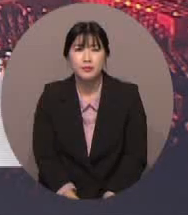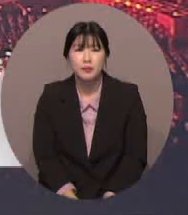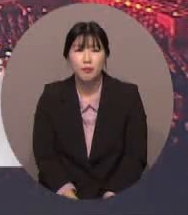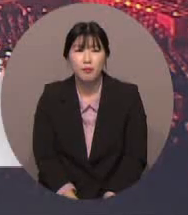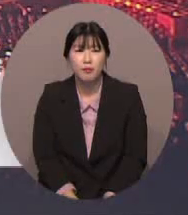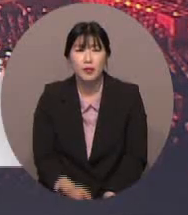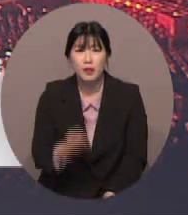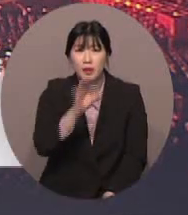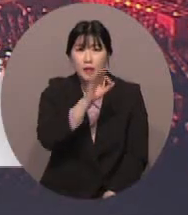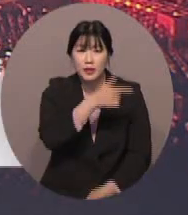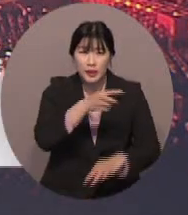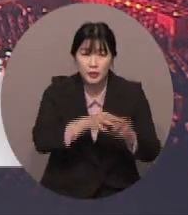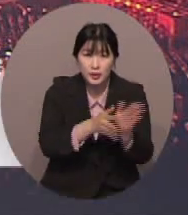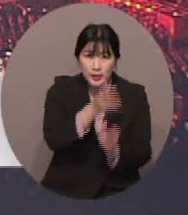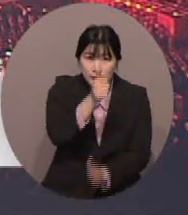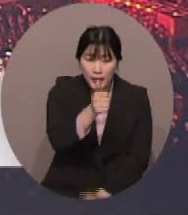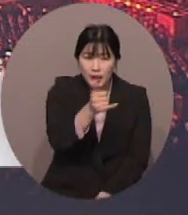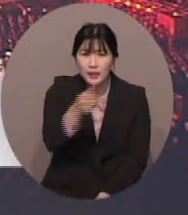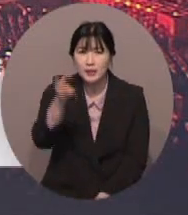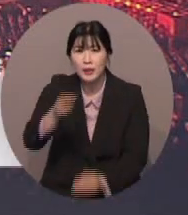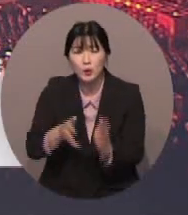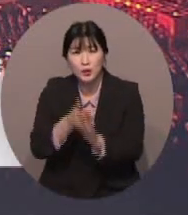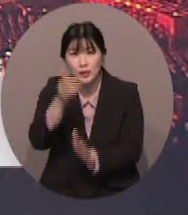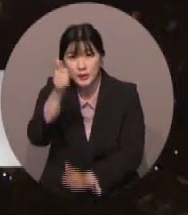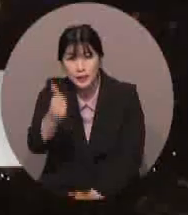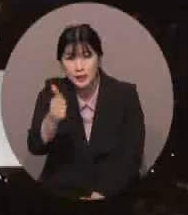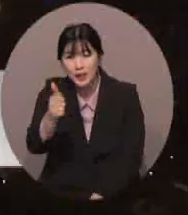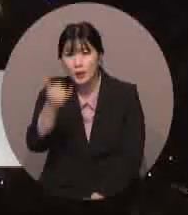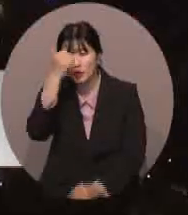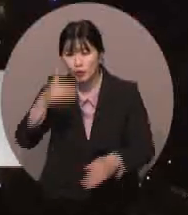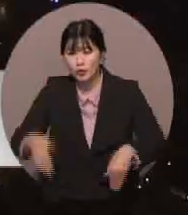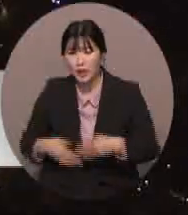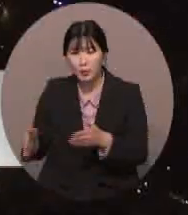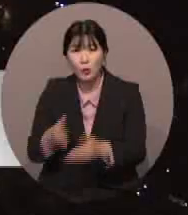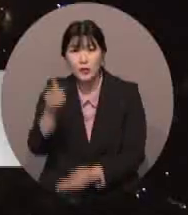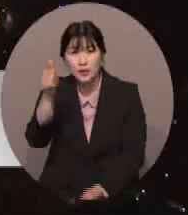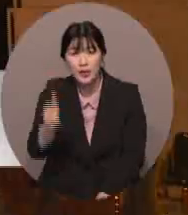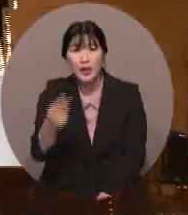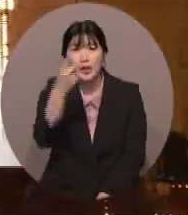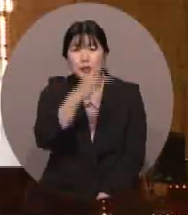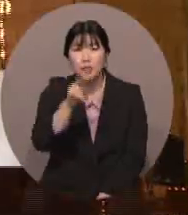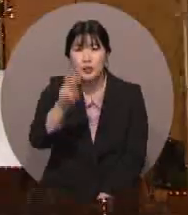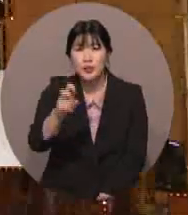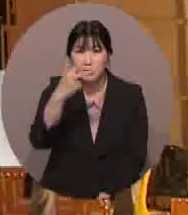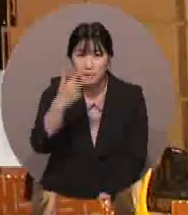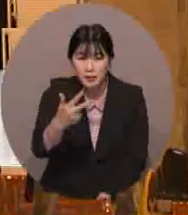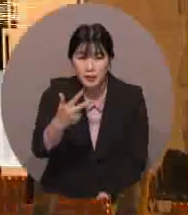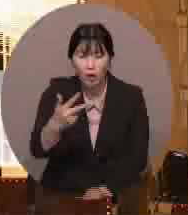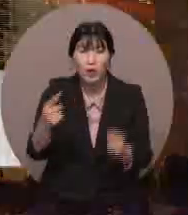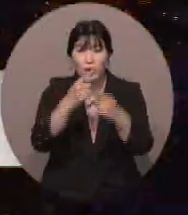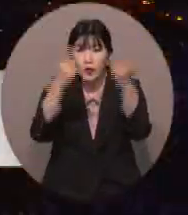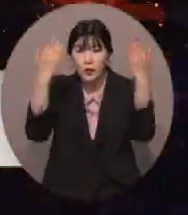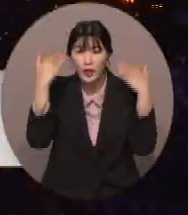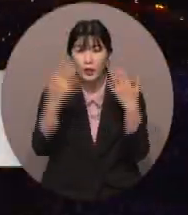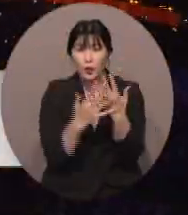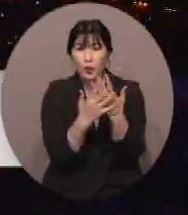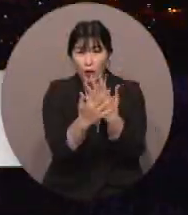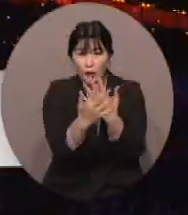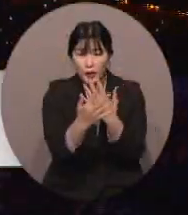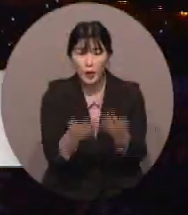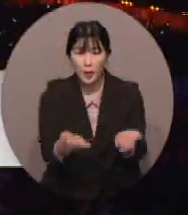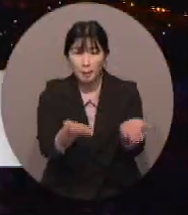이장우 대전시장과 최민호 세종시장 김태음 충남지사가 2027년 사계 세계대학 경기대회